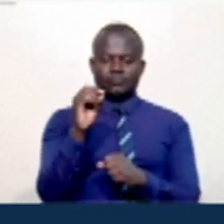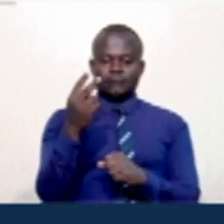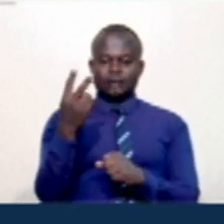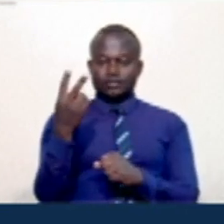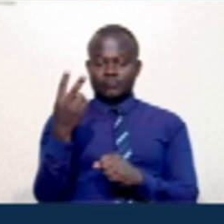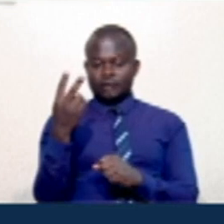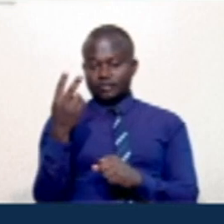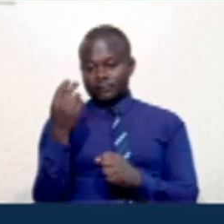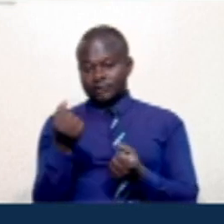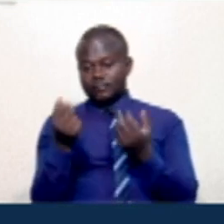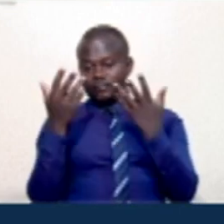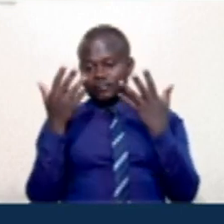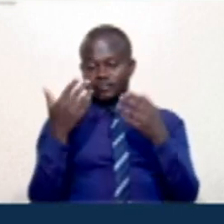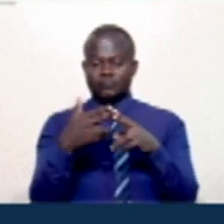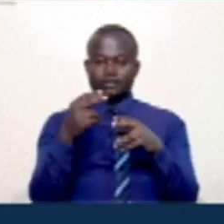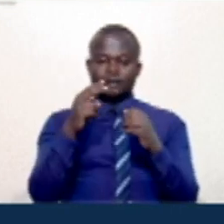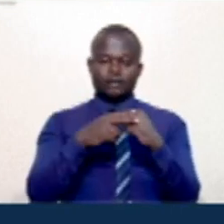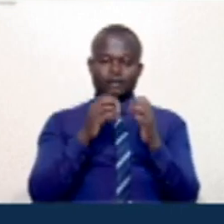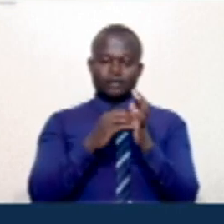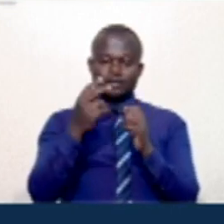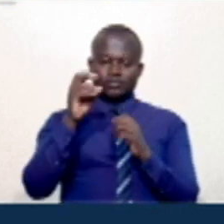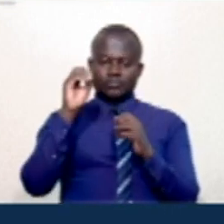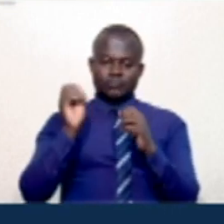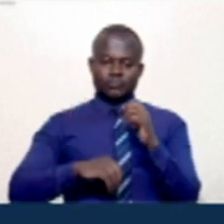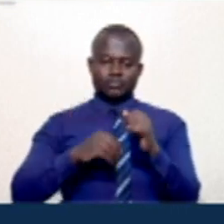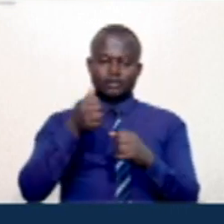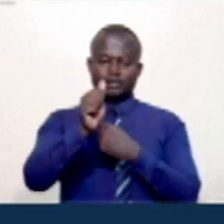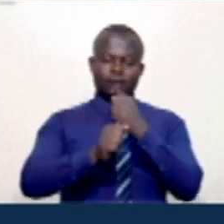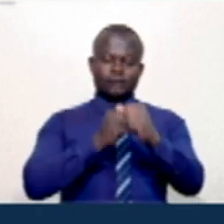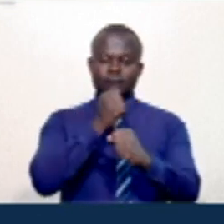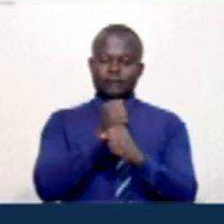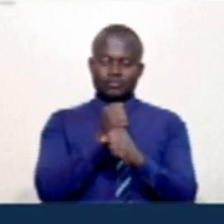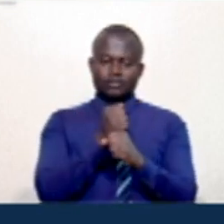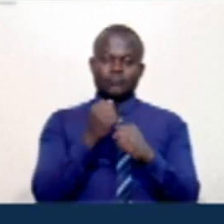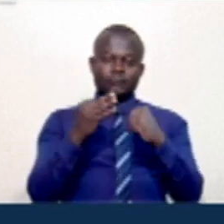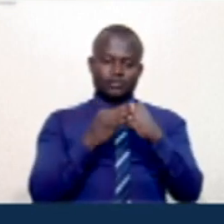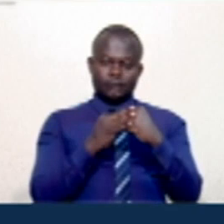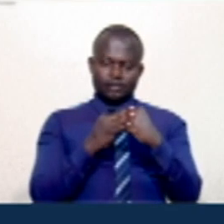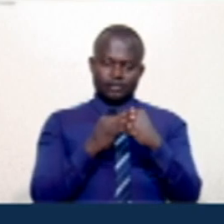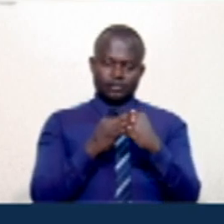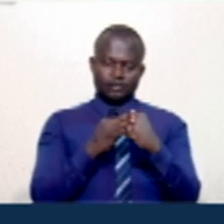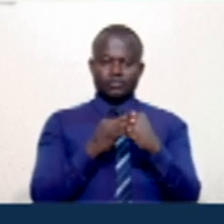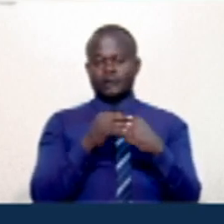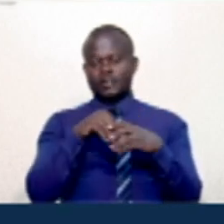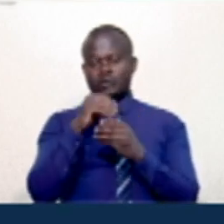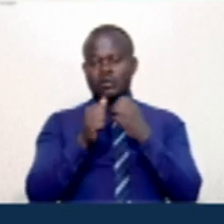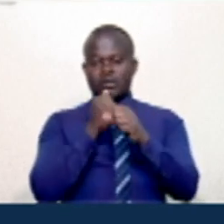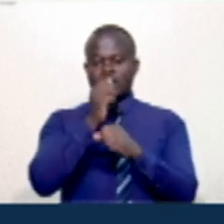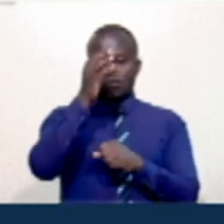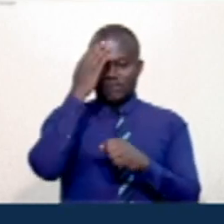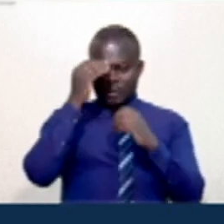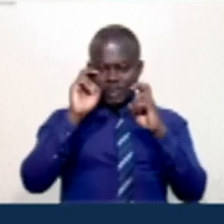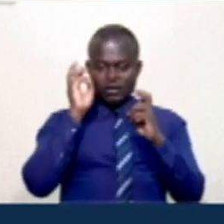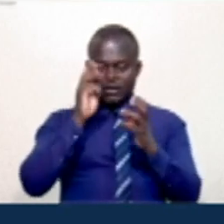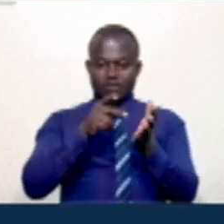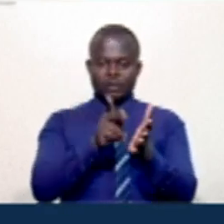hano bizava kuri 7.7% muri uyu mwaka 8 mu mwaka utaha kuko naho tuzishyura